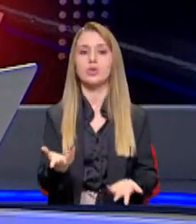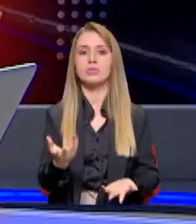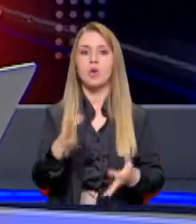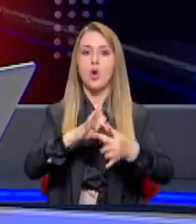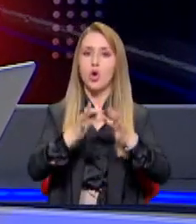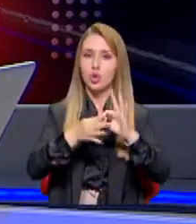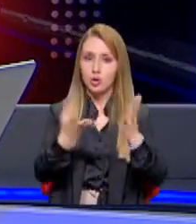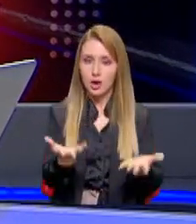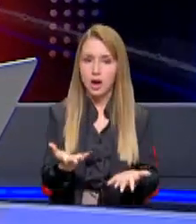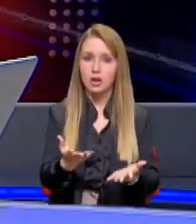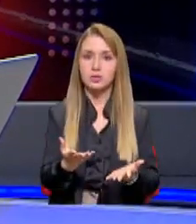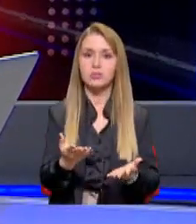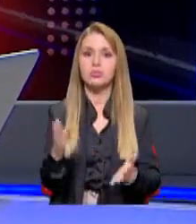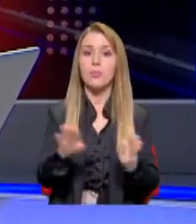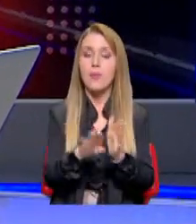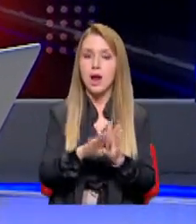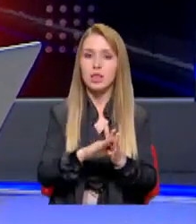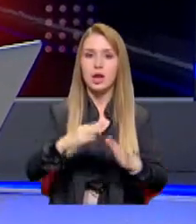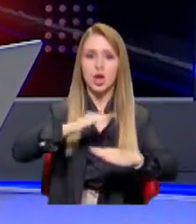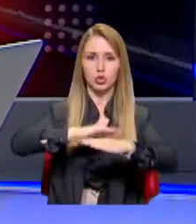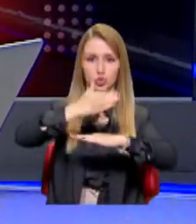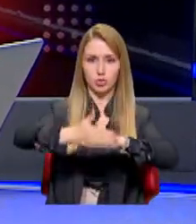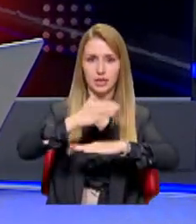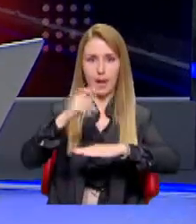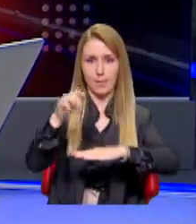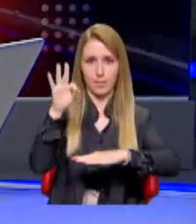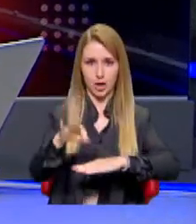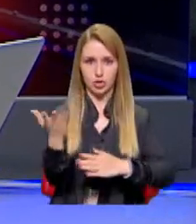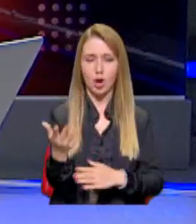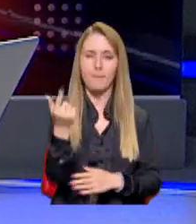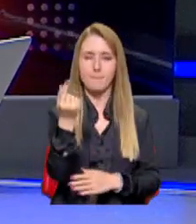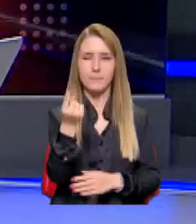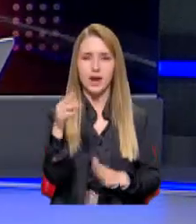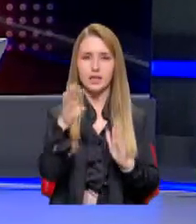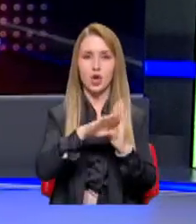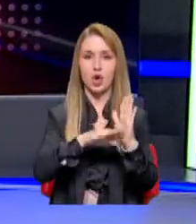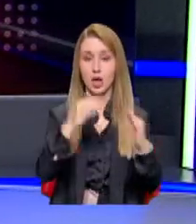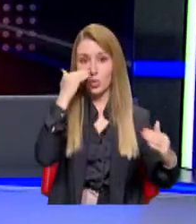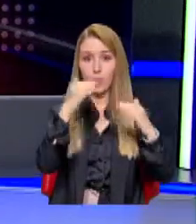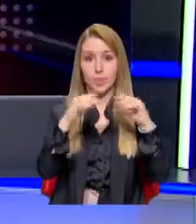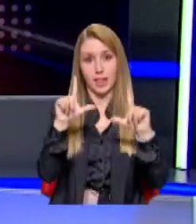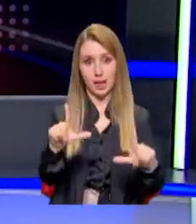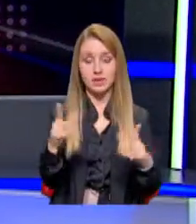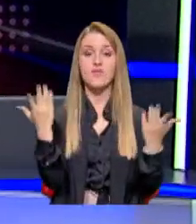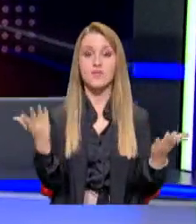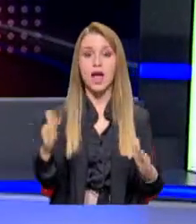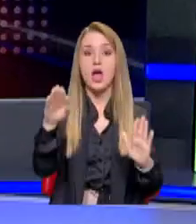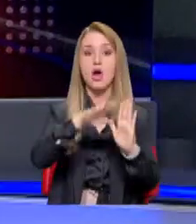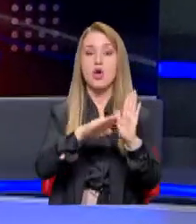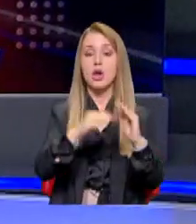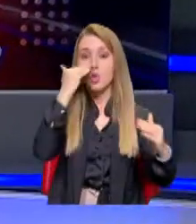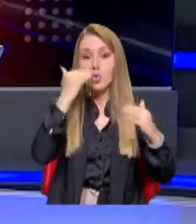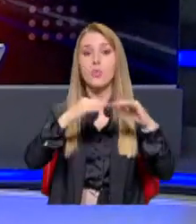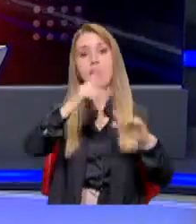otoparklarınıza tümsekler koymaya başlıyorlar işte biraz kurallara uymamız gerekiyor ve kurallara